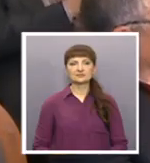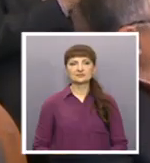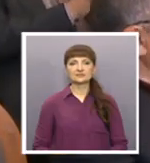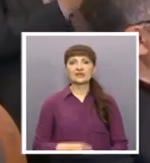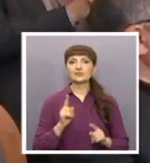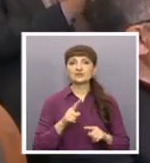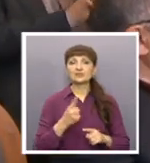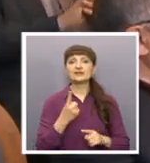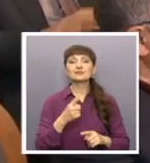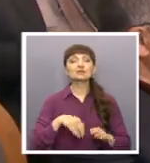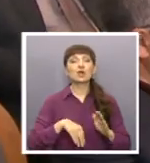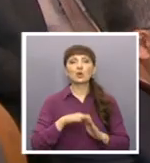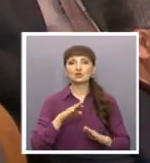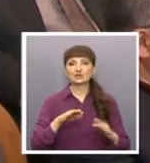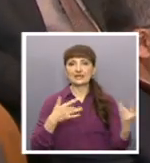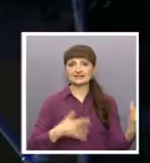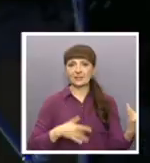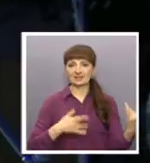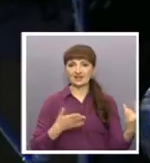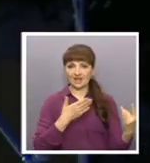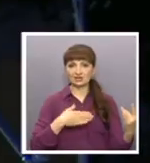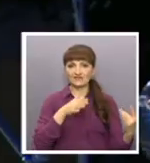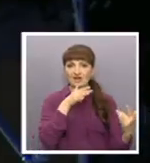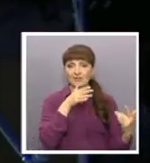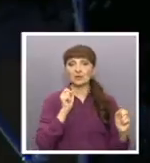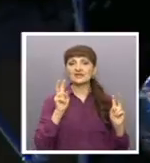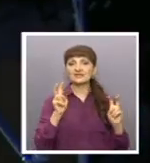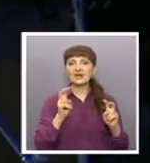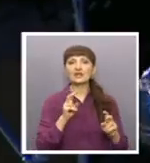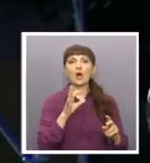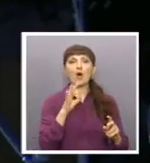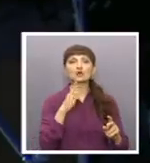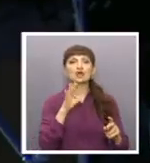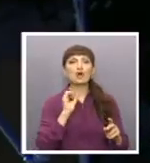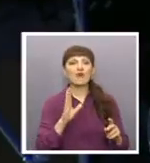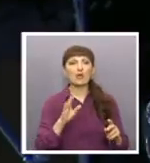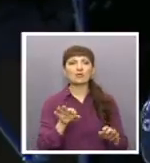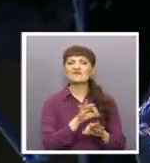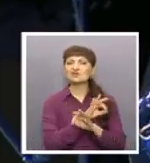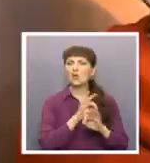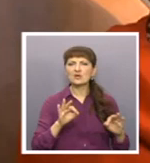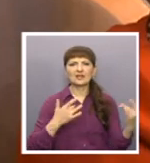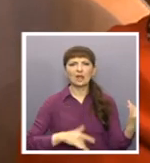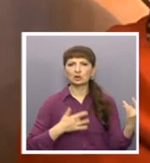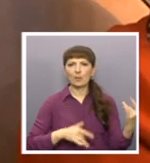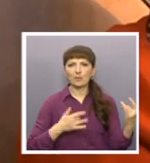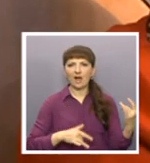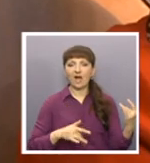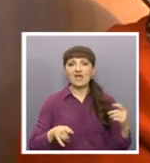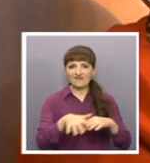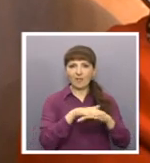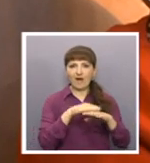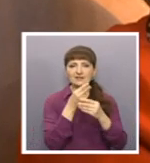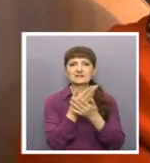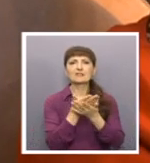Между тем, одним из лучших исполнителей кюев нашего времени можно назвать Нуркена Аширова. Он виртуозно играет на домбре и несет в массы этот